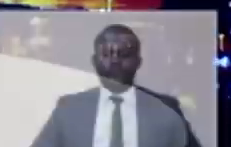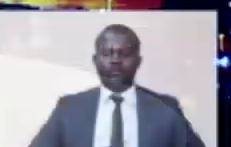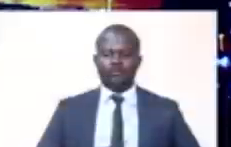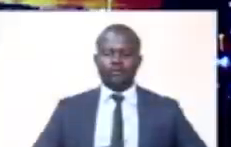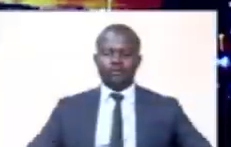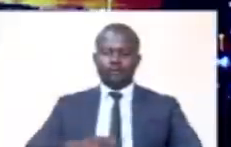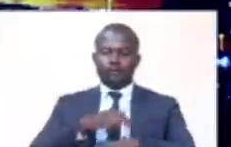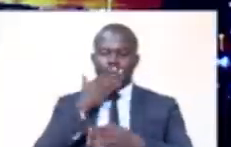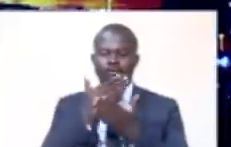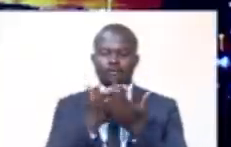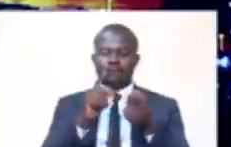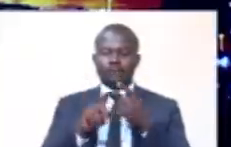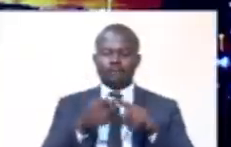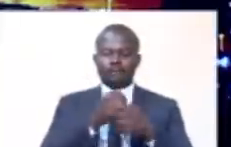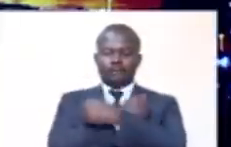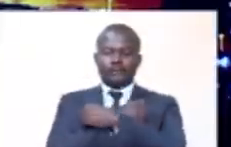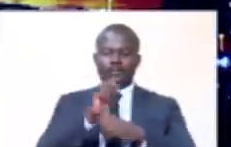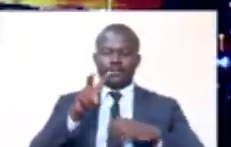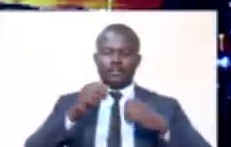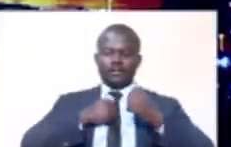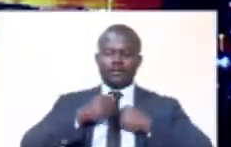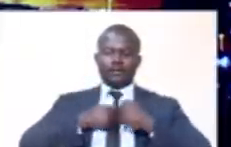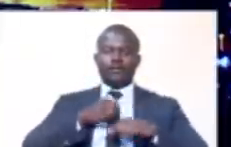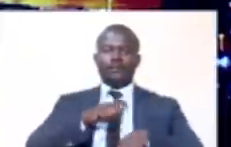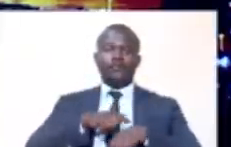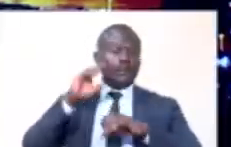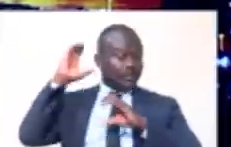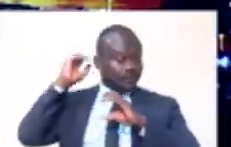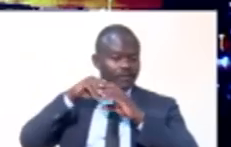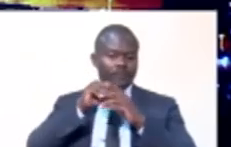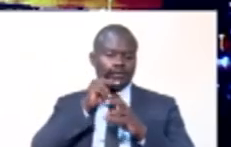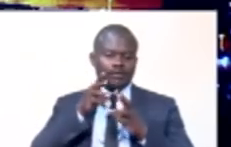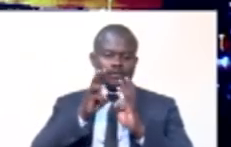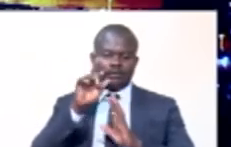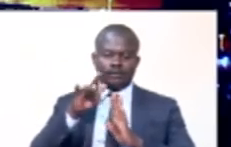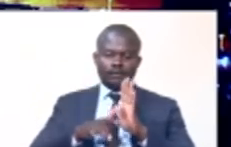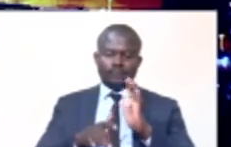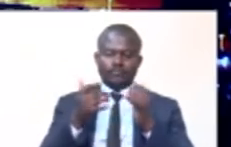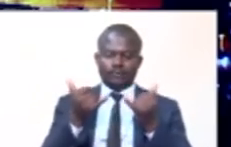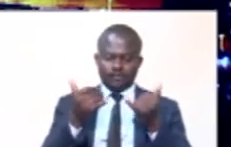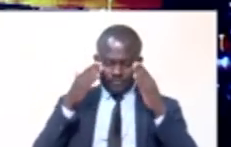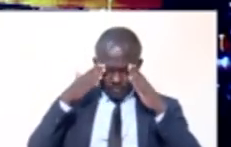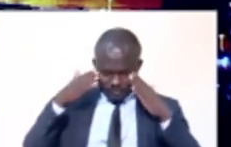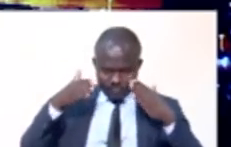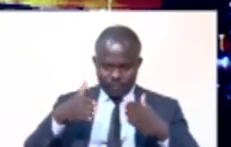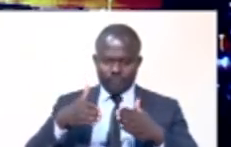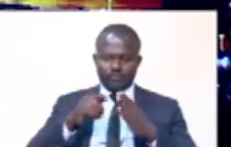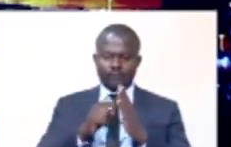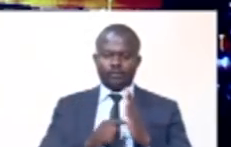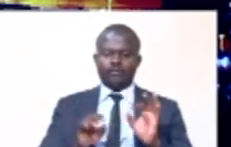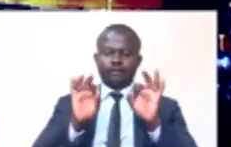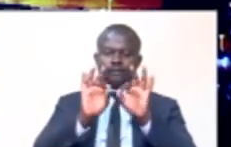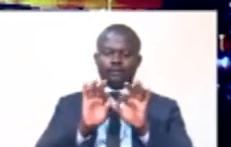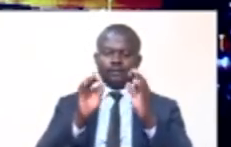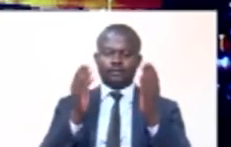Ibe byiza nshuti bakunzi ba televiziyo Rwanda aho ino mwanya w'amakuru mu Rwanda mu buryo burambuye amakuru agiye kwibanda kuri